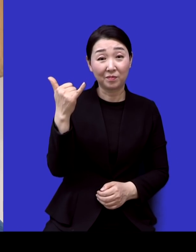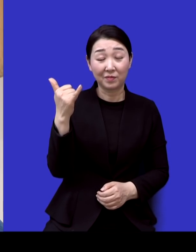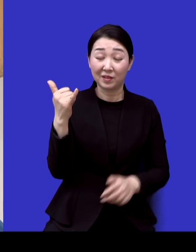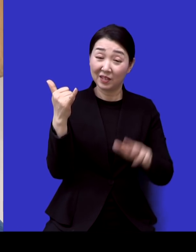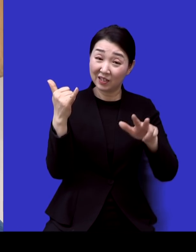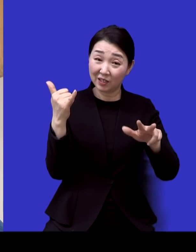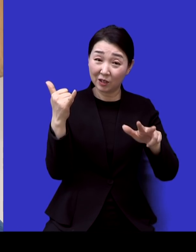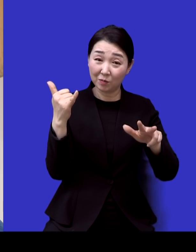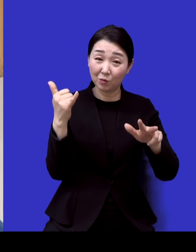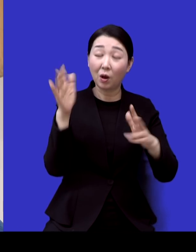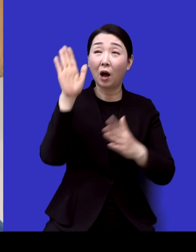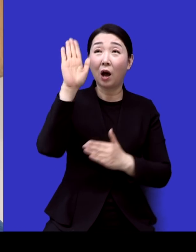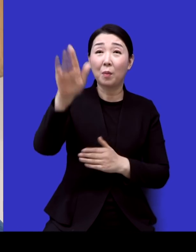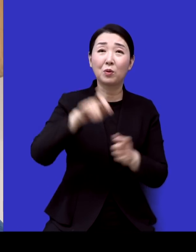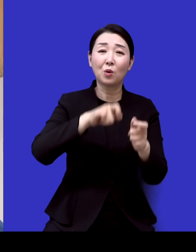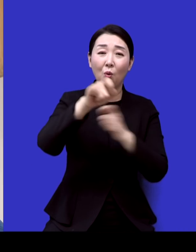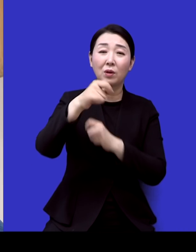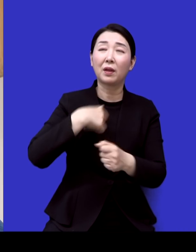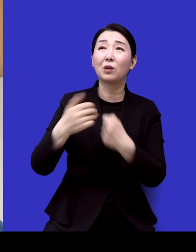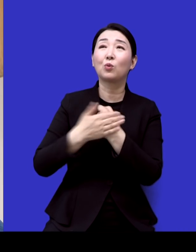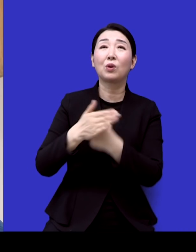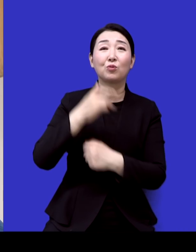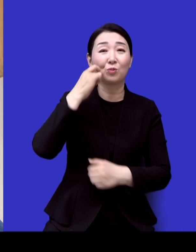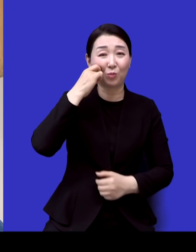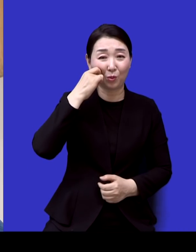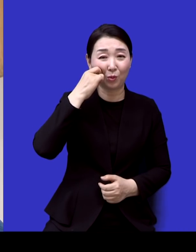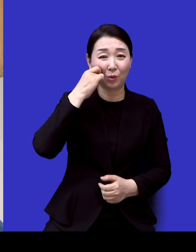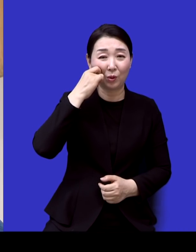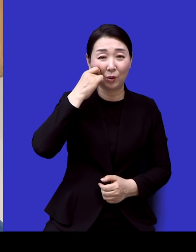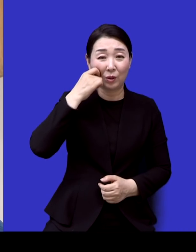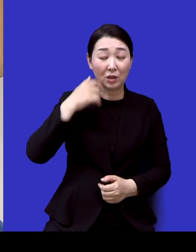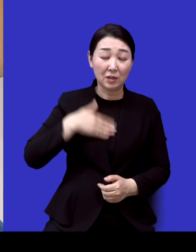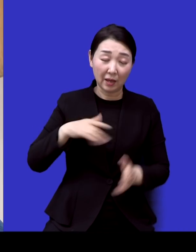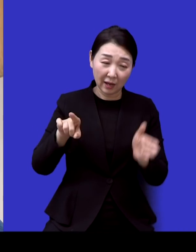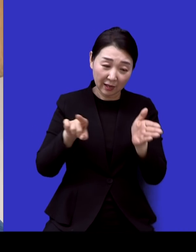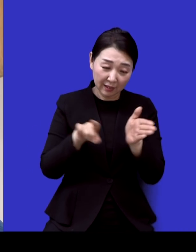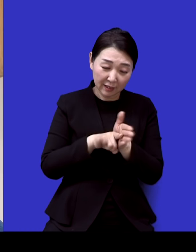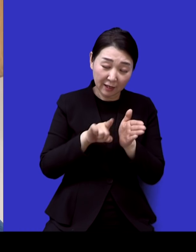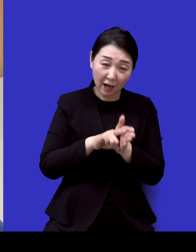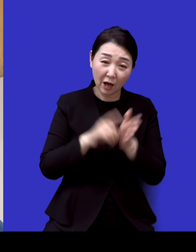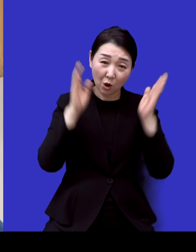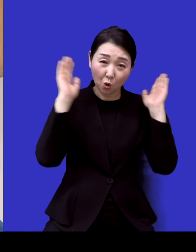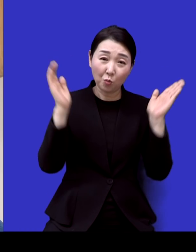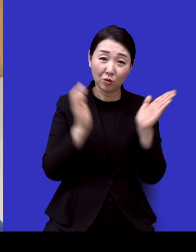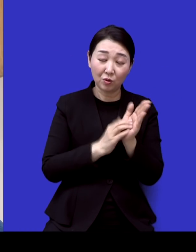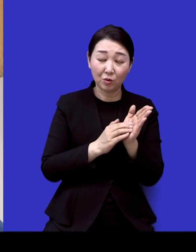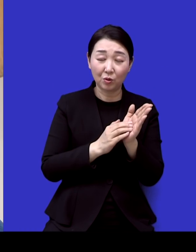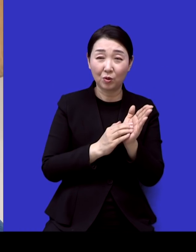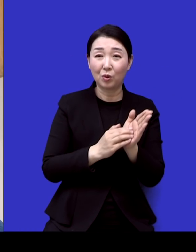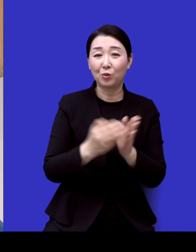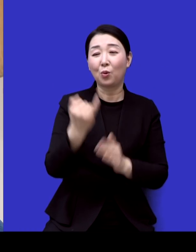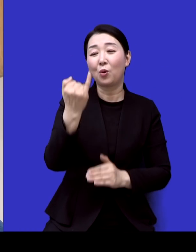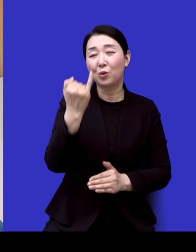지금뿐만 아니라 앞으로 영원히 나를 못 도와줄 텐데 내가 이 신학을 끝내고 또 여동생이